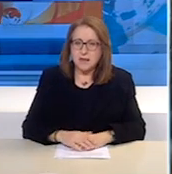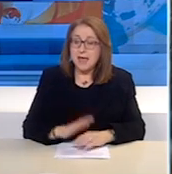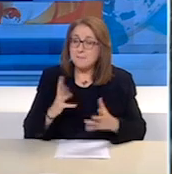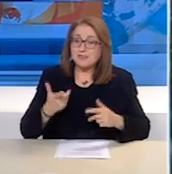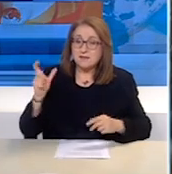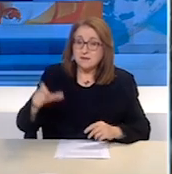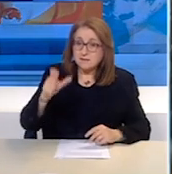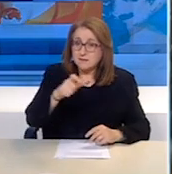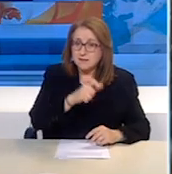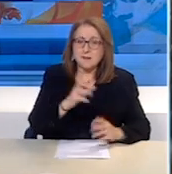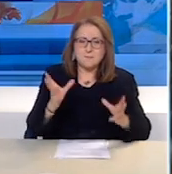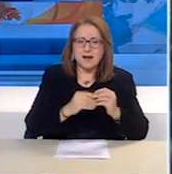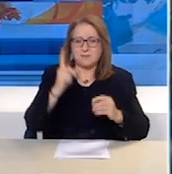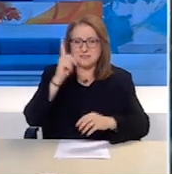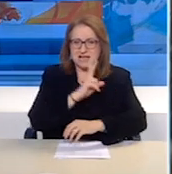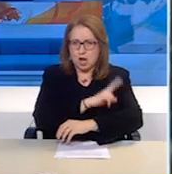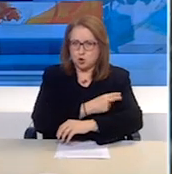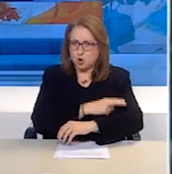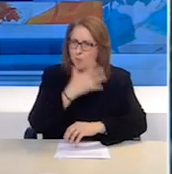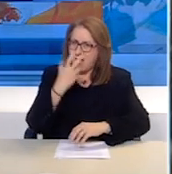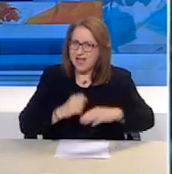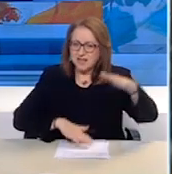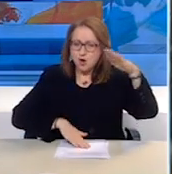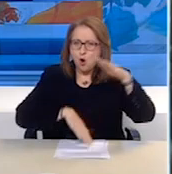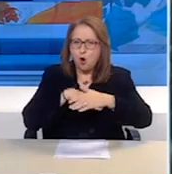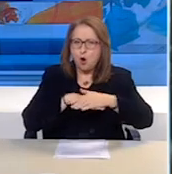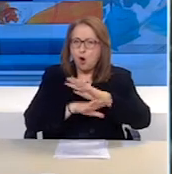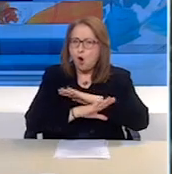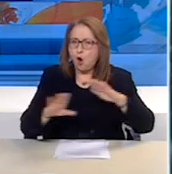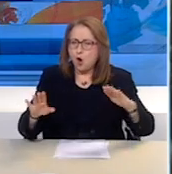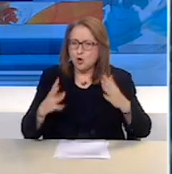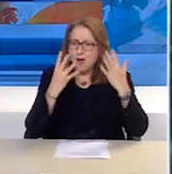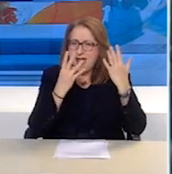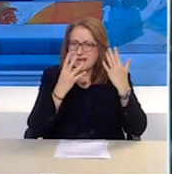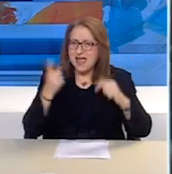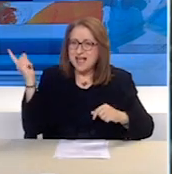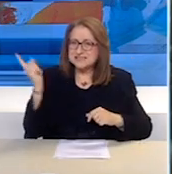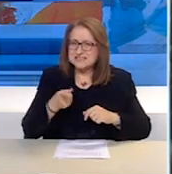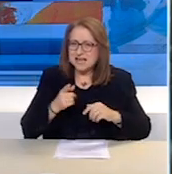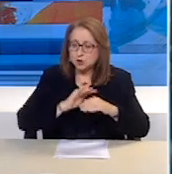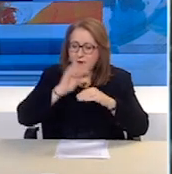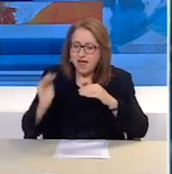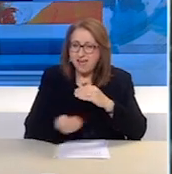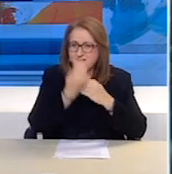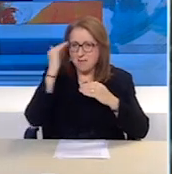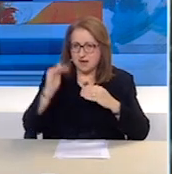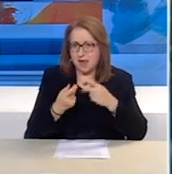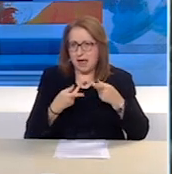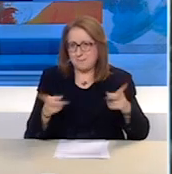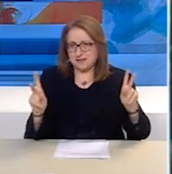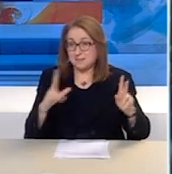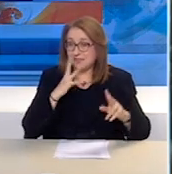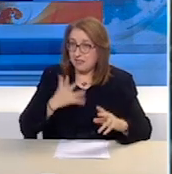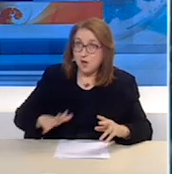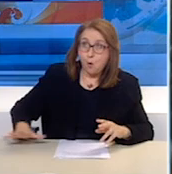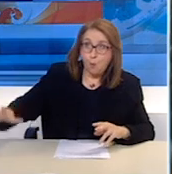μπορεί μια υγειονομική μονάδα να κάνει κάποιες πρόσθετες εφημερίες, που είναι το 9% των εφημεριών στο σύνολο